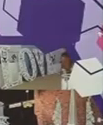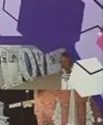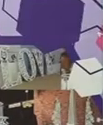Курган